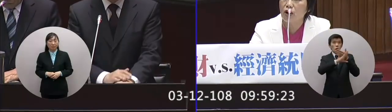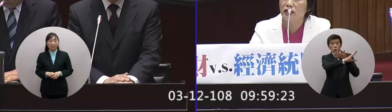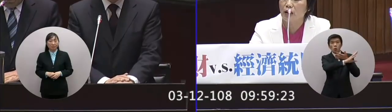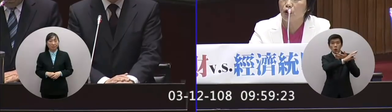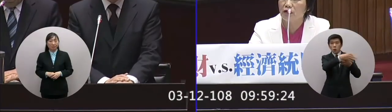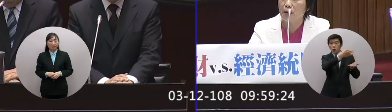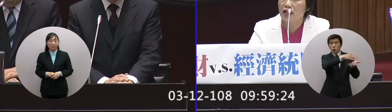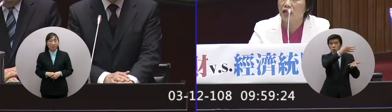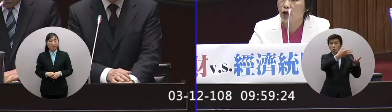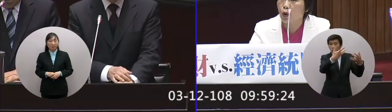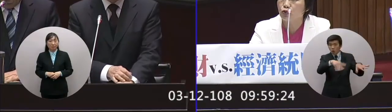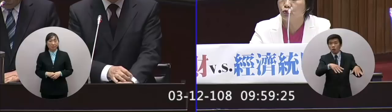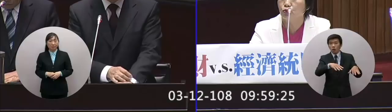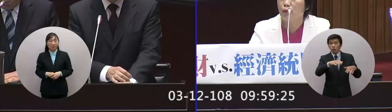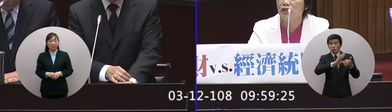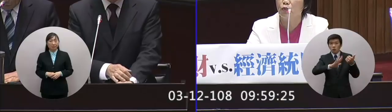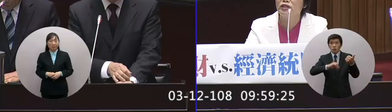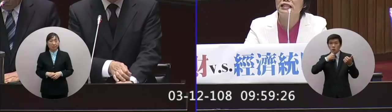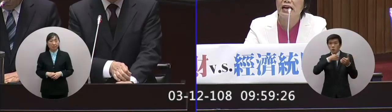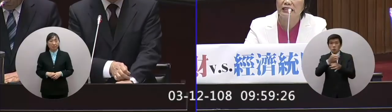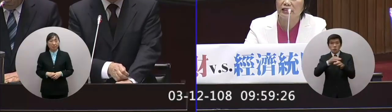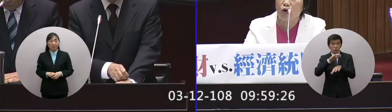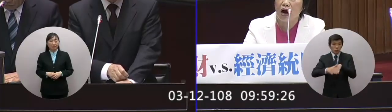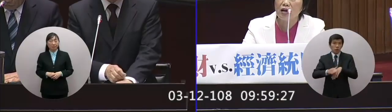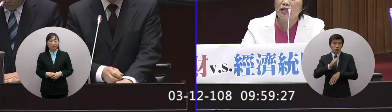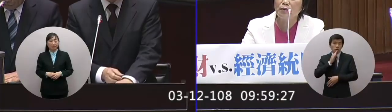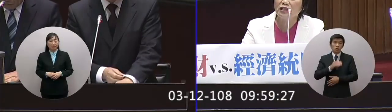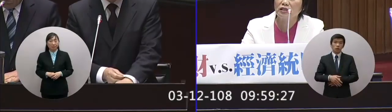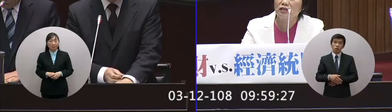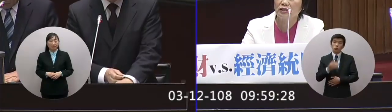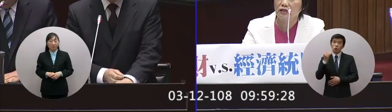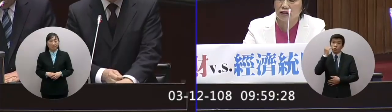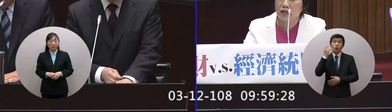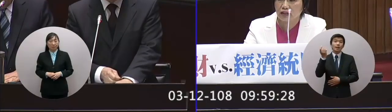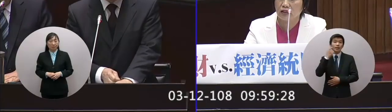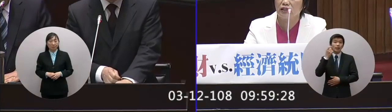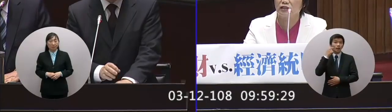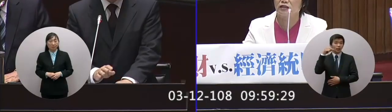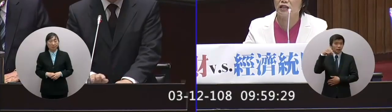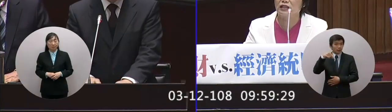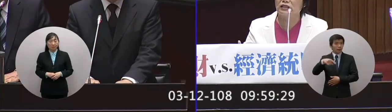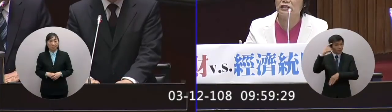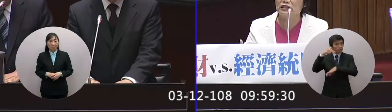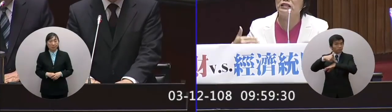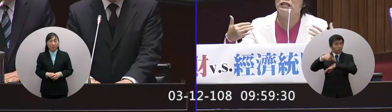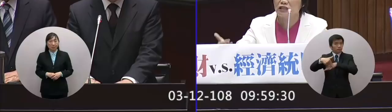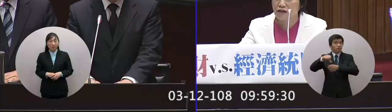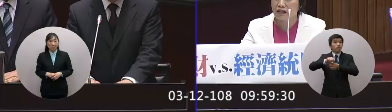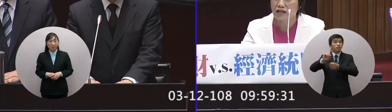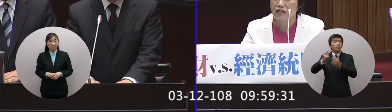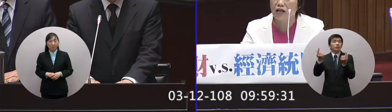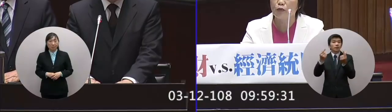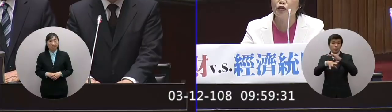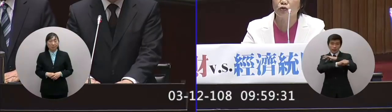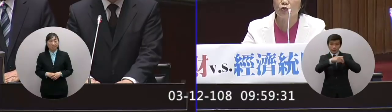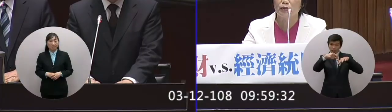提到说，万一他没有办法马上投注我们的某一些产业的话，可不可以设计类似像一个基金的